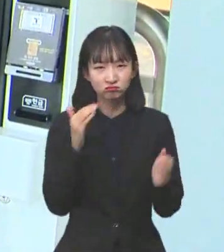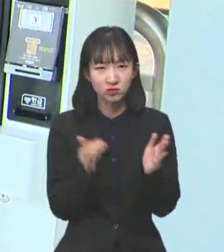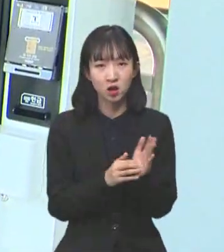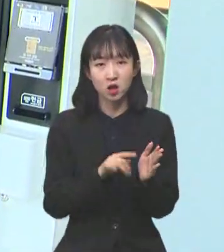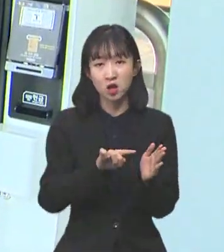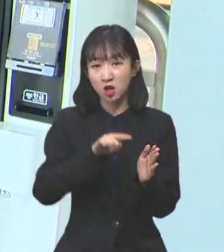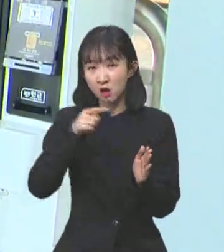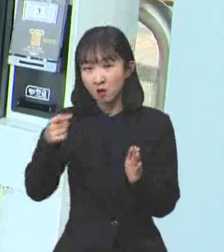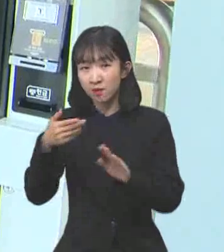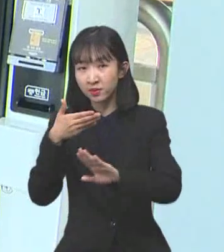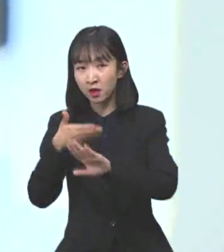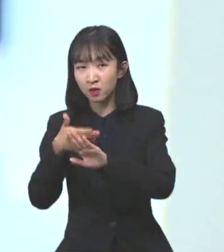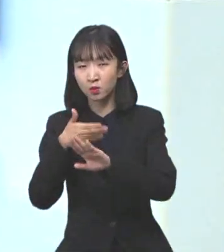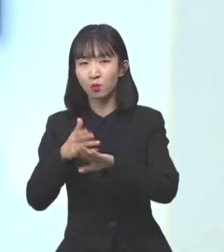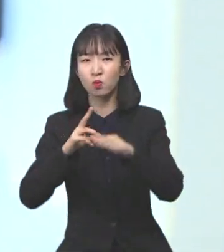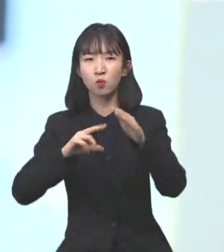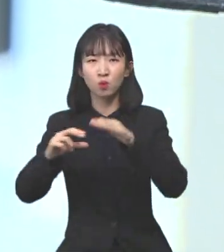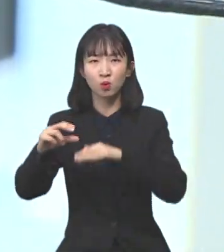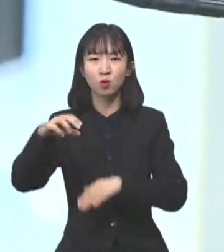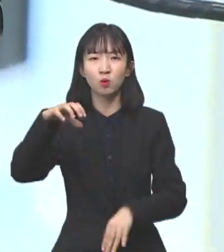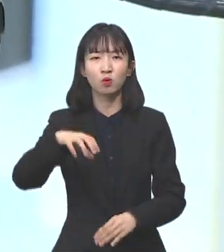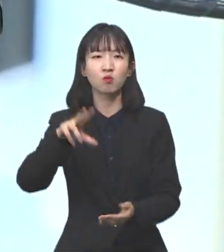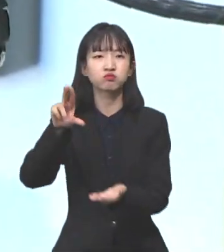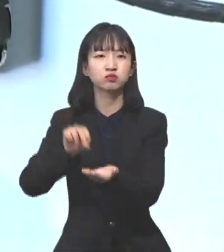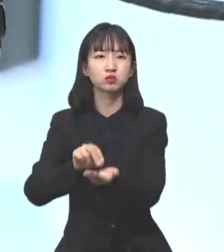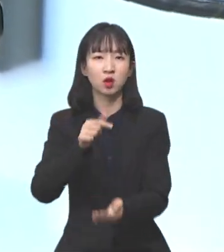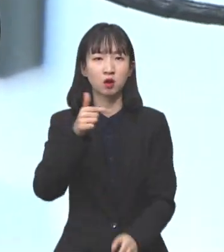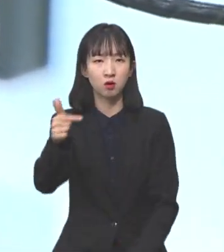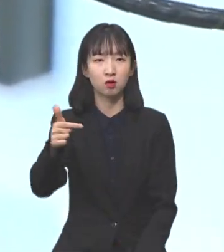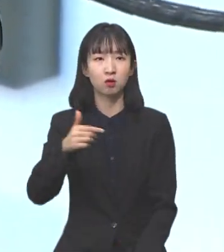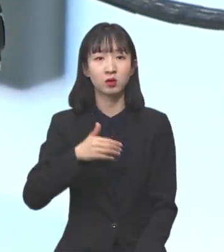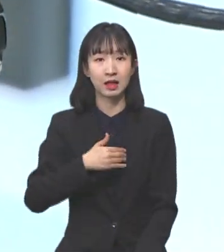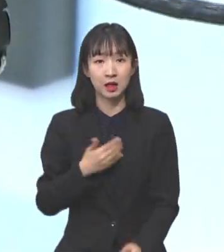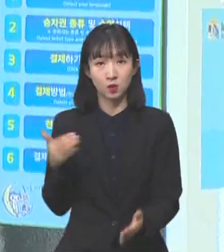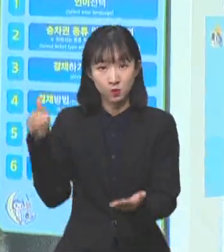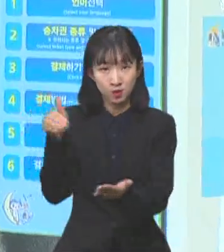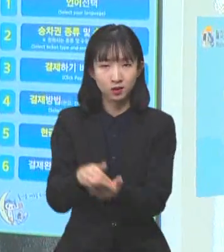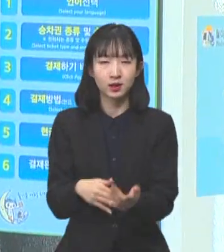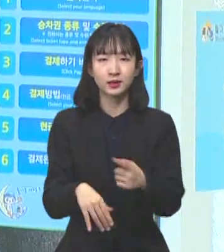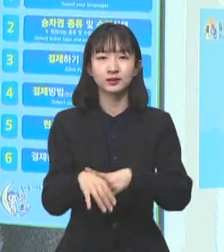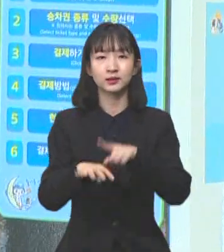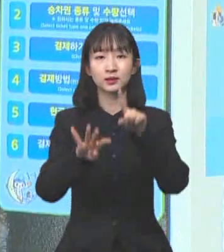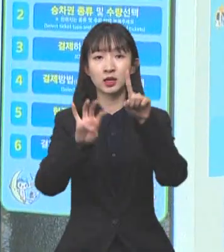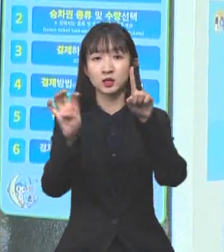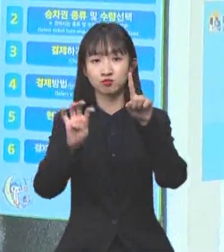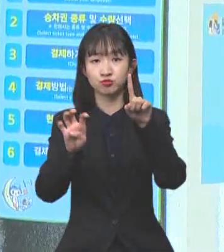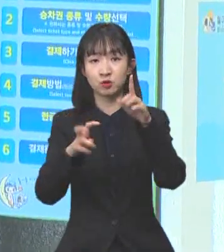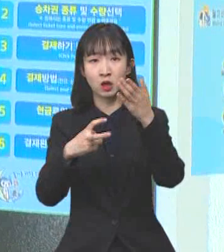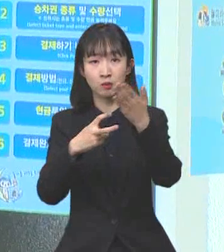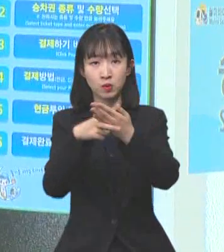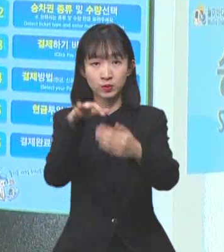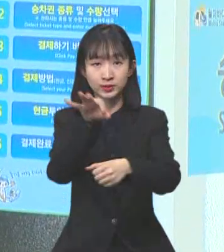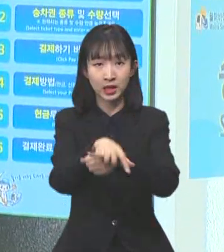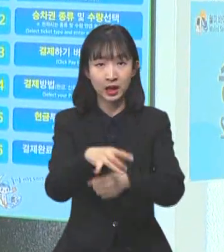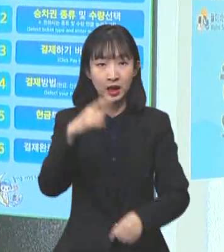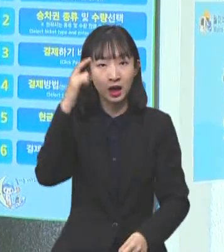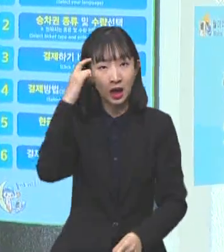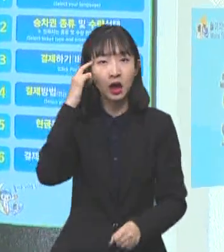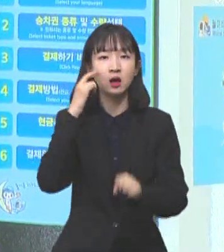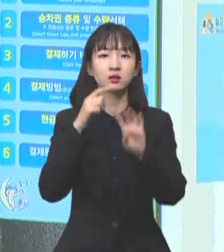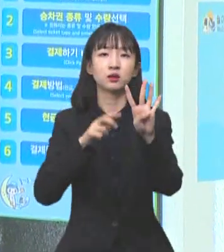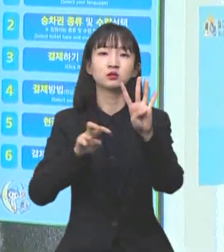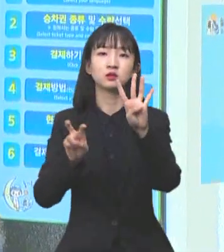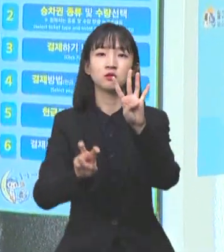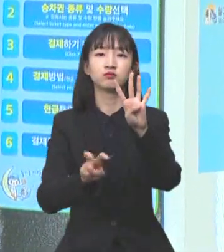역은 사정이 도 심각합니다 취재진이 이곳에 도착한 시간은 1시 40분 표를 끊으려고 하자 4:20 의